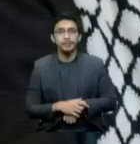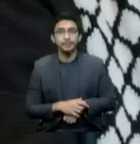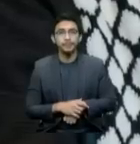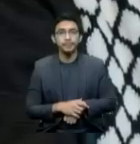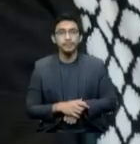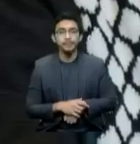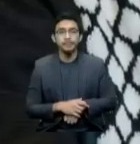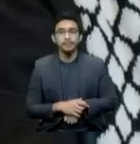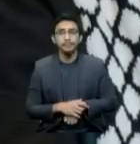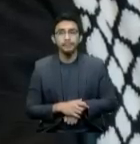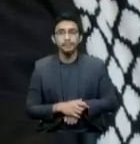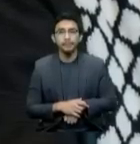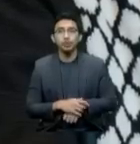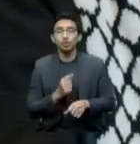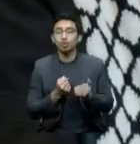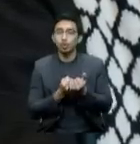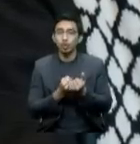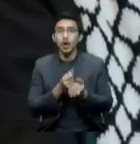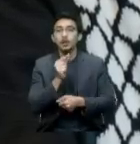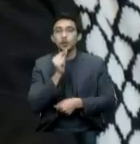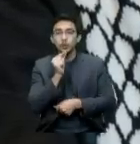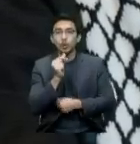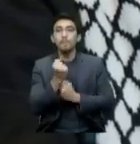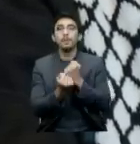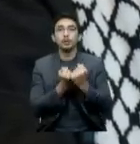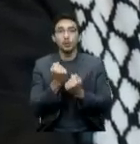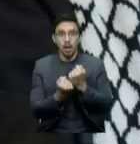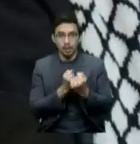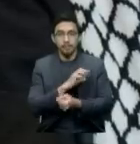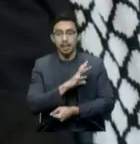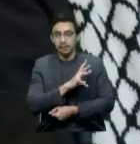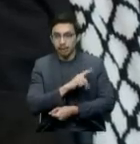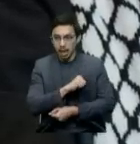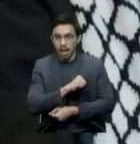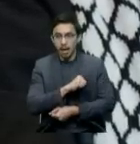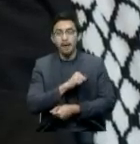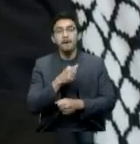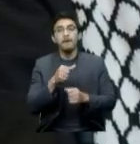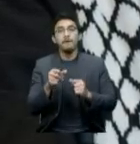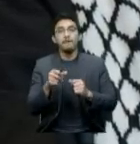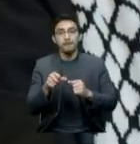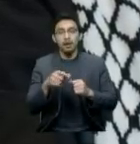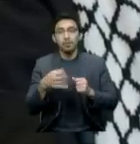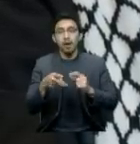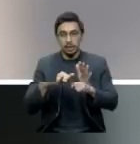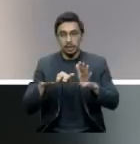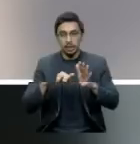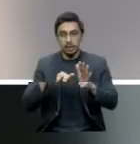terhadap perjuangan Palestina inti dari fatwa ini MUI menegaskan